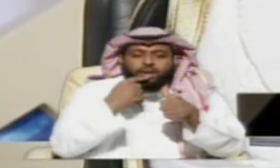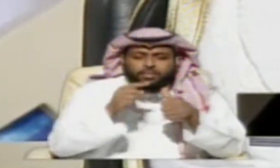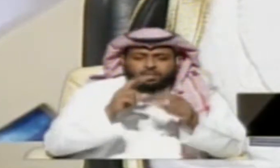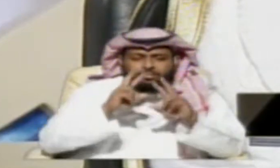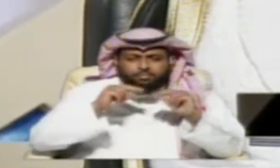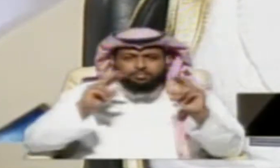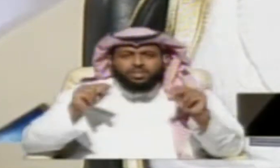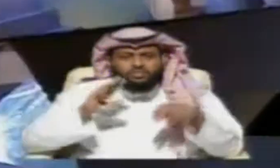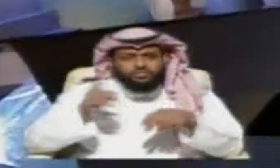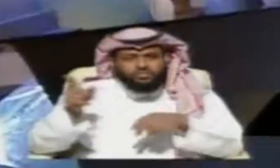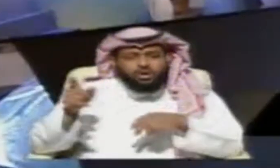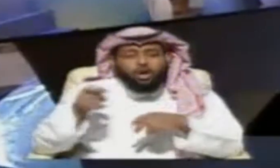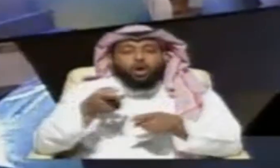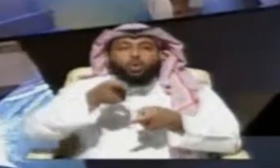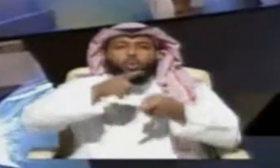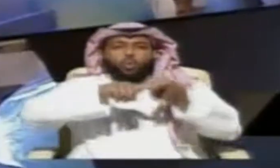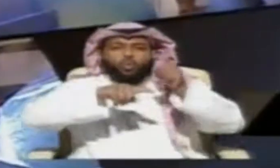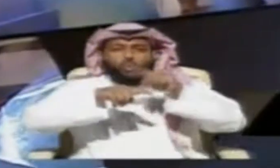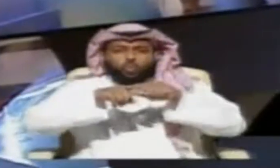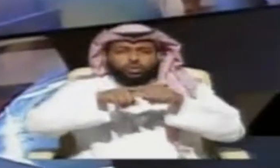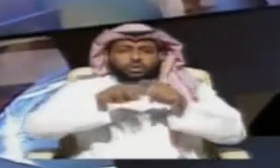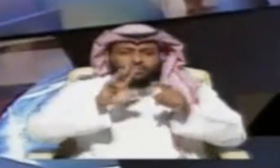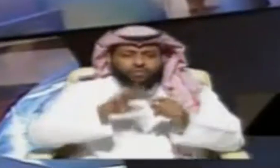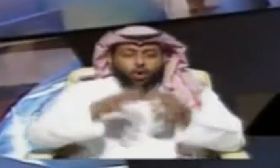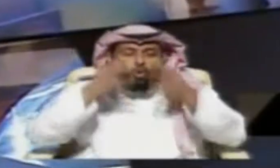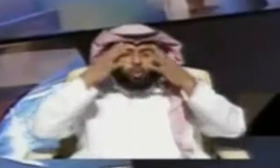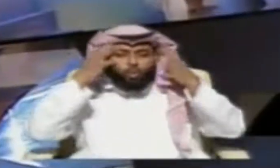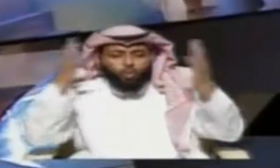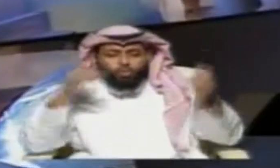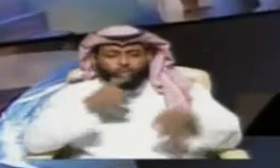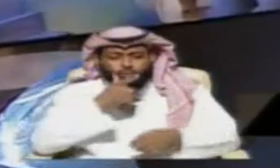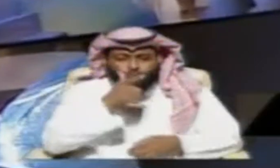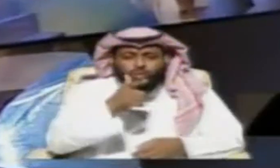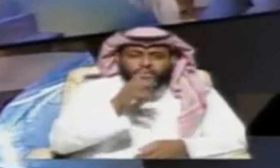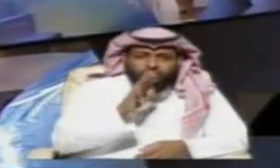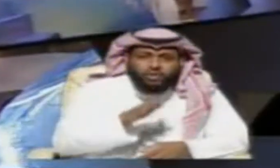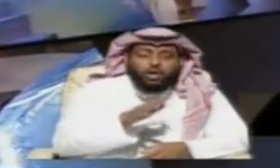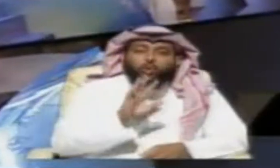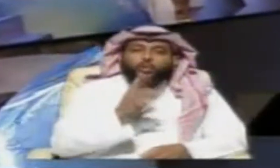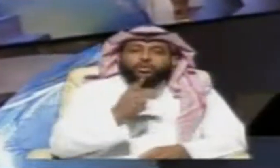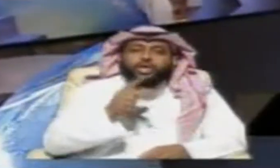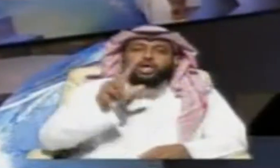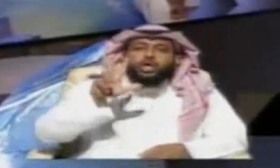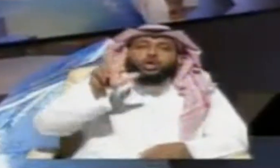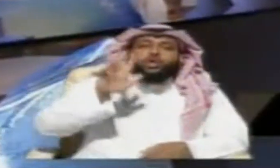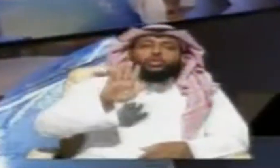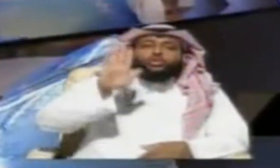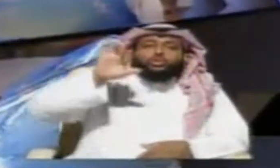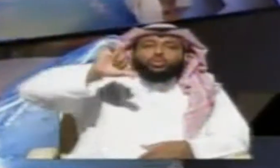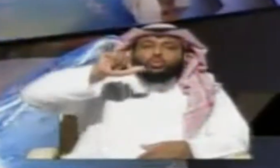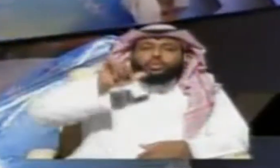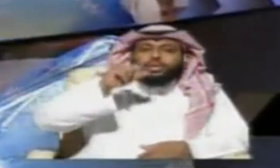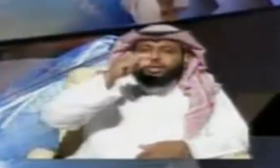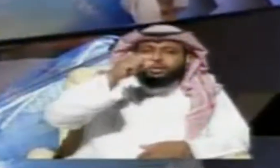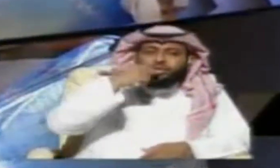أقرباء في السويد، وقد أفتى علماء السويد بأن صدقة الفطر